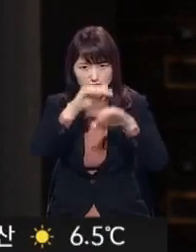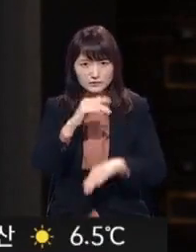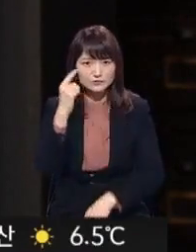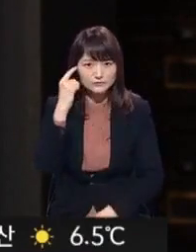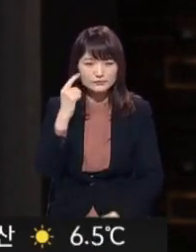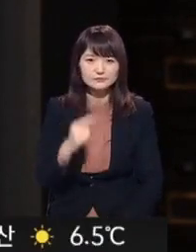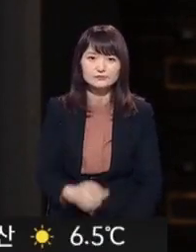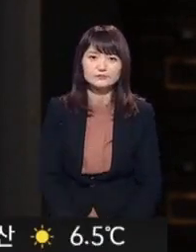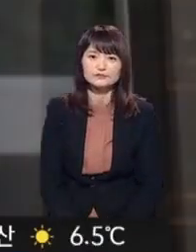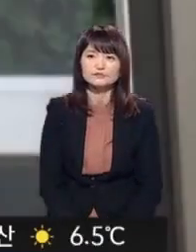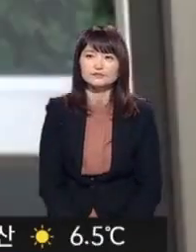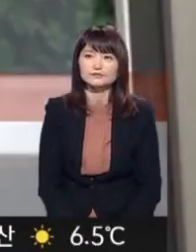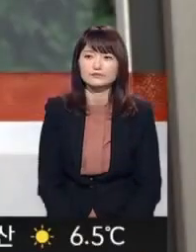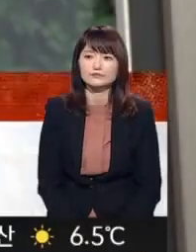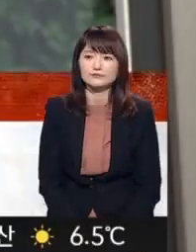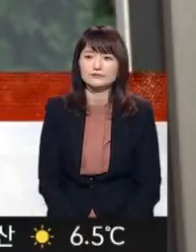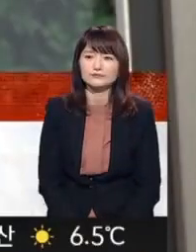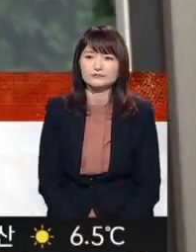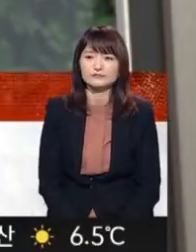들어보시죠